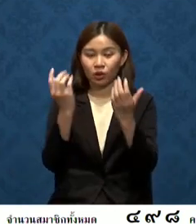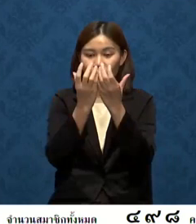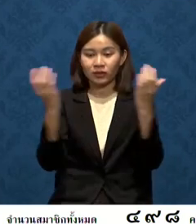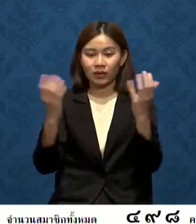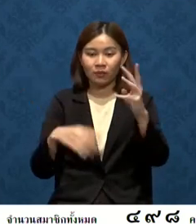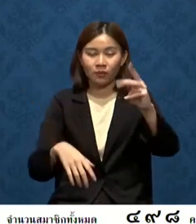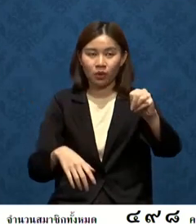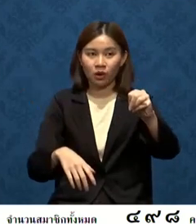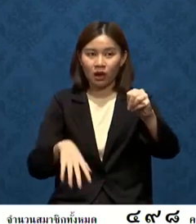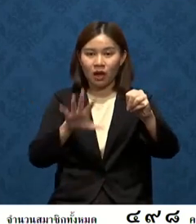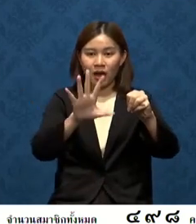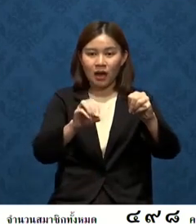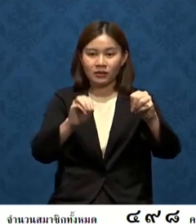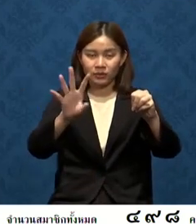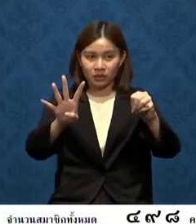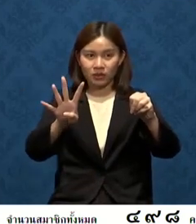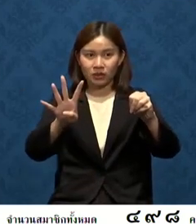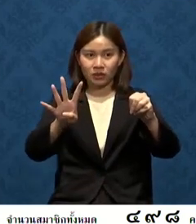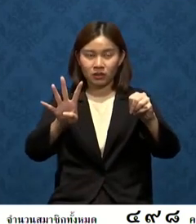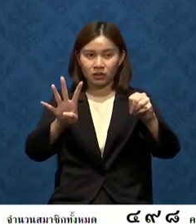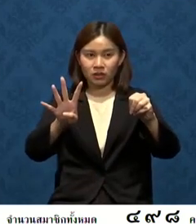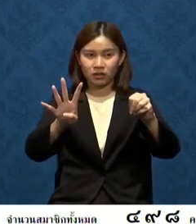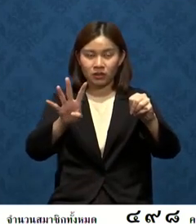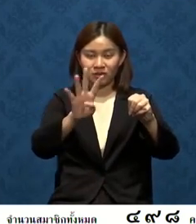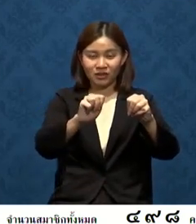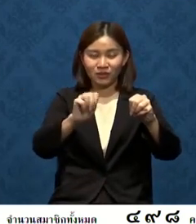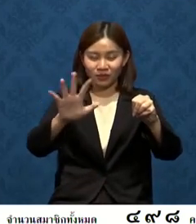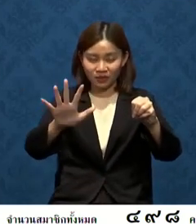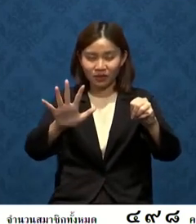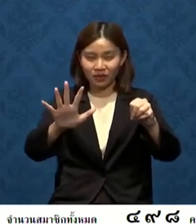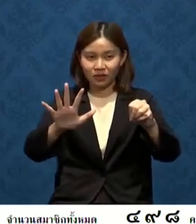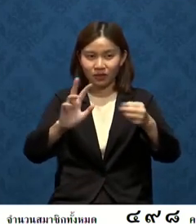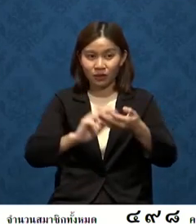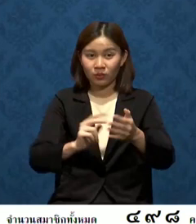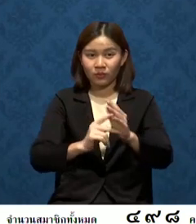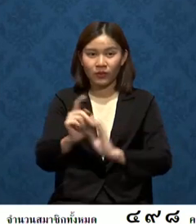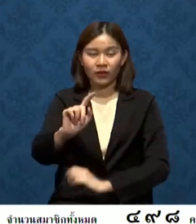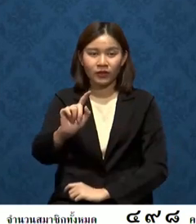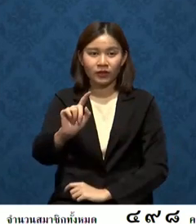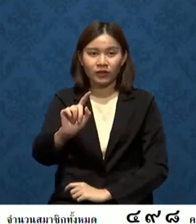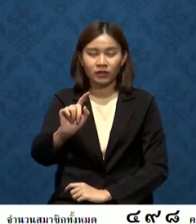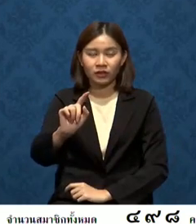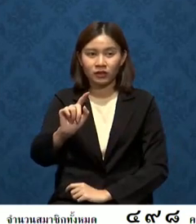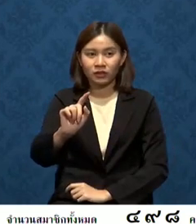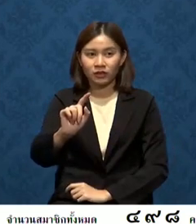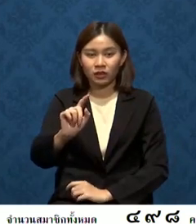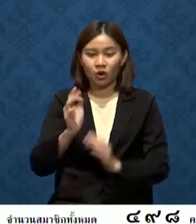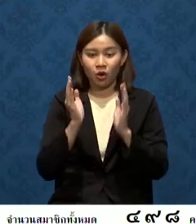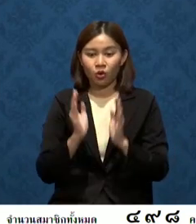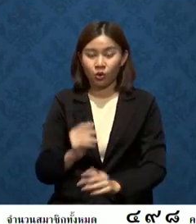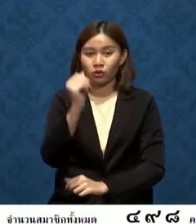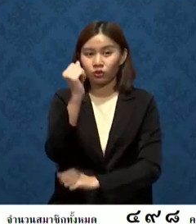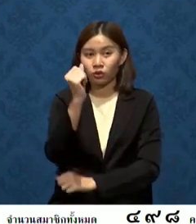มาตรา 5445คือในกรณีผู้ยากไร้